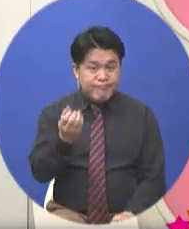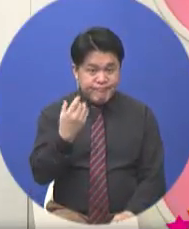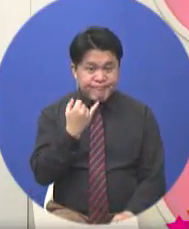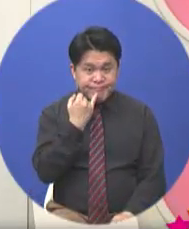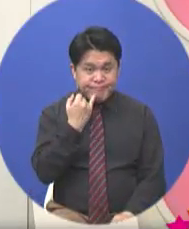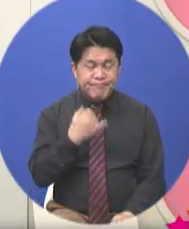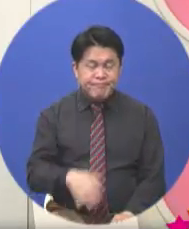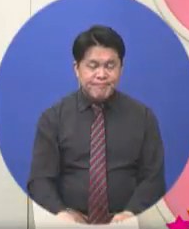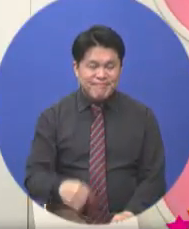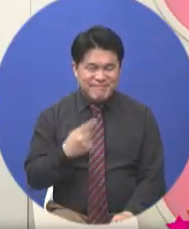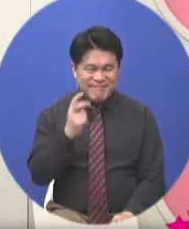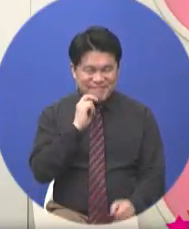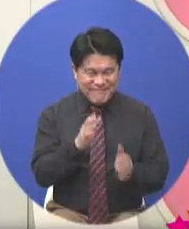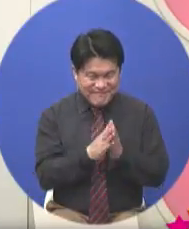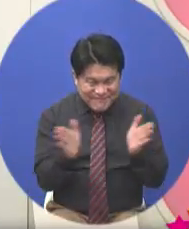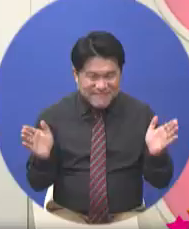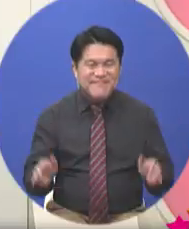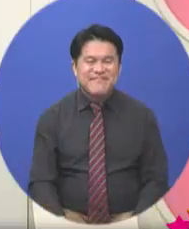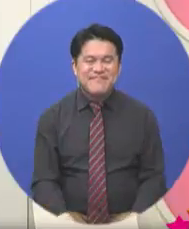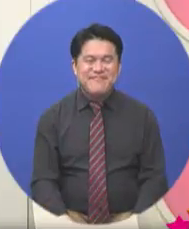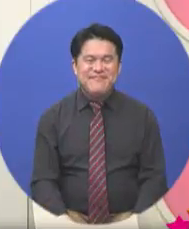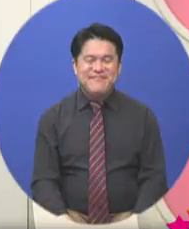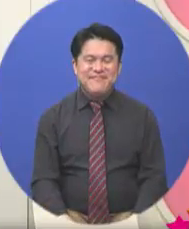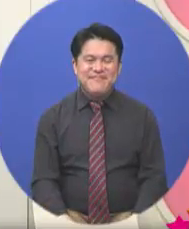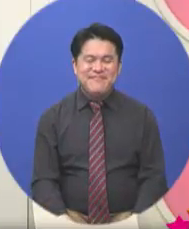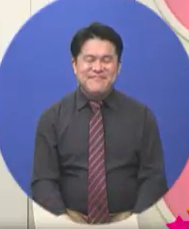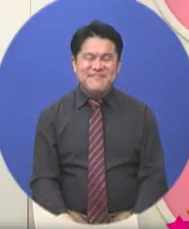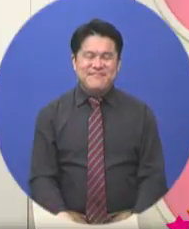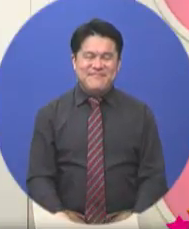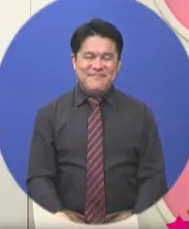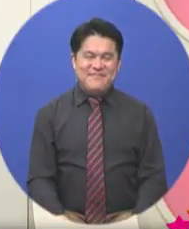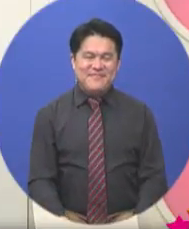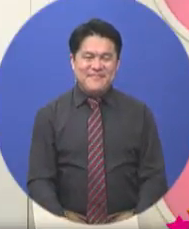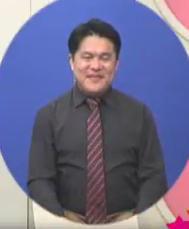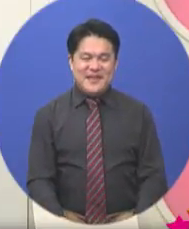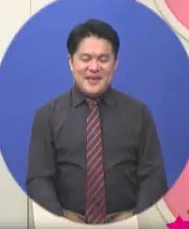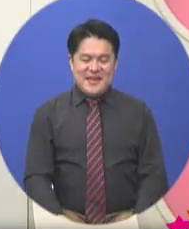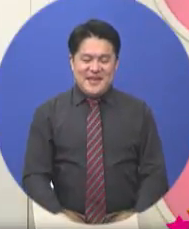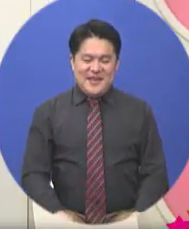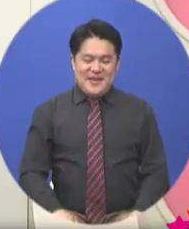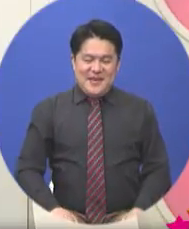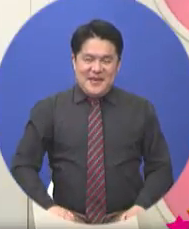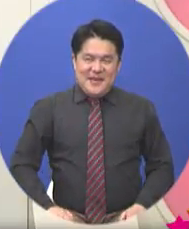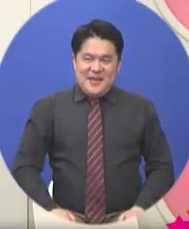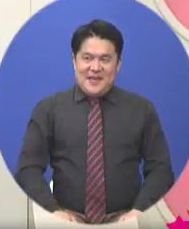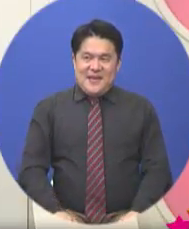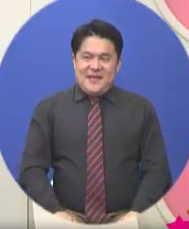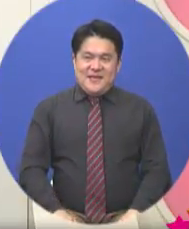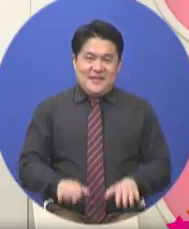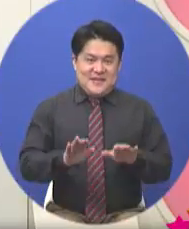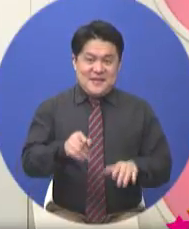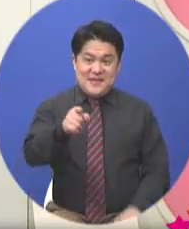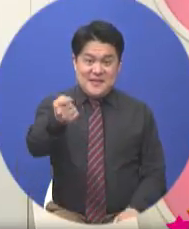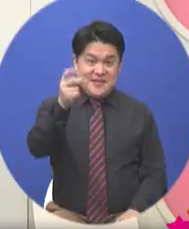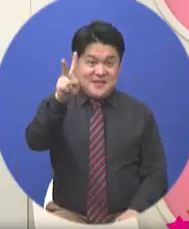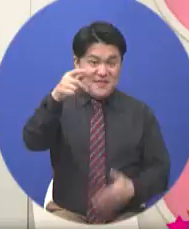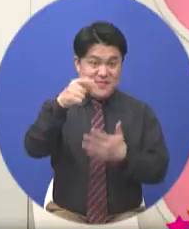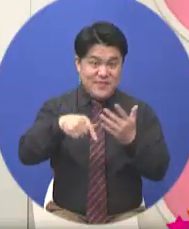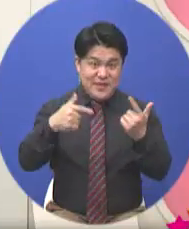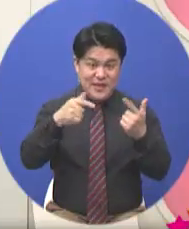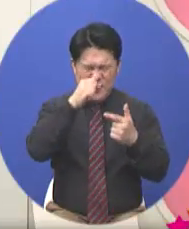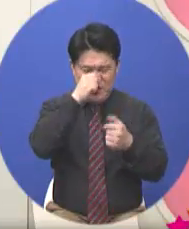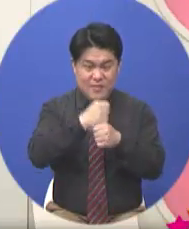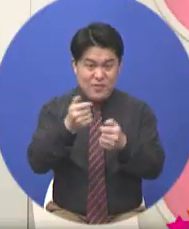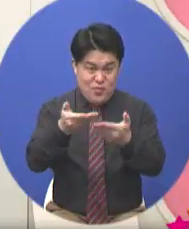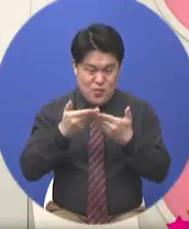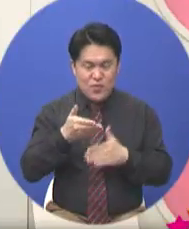있으시면 저희가 듣고 노래 듣겠습니다. 네. 예, 네, 좋은 방송을 항상 보내 주셔서